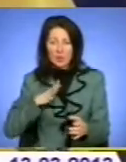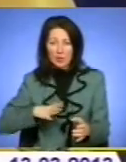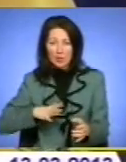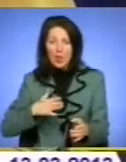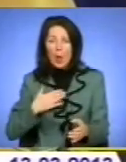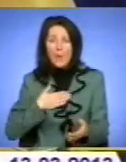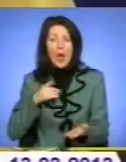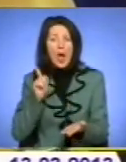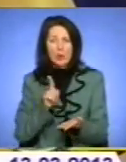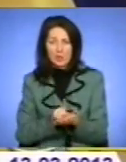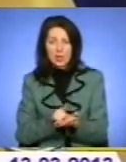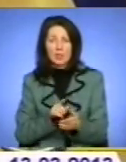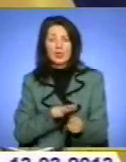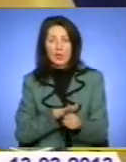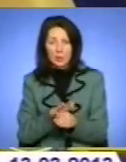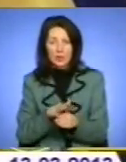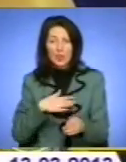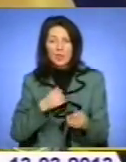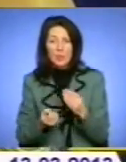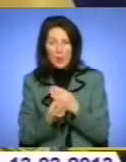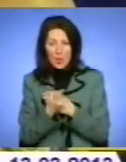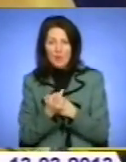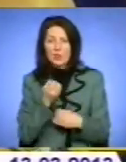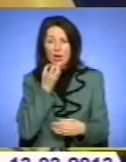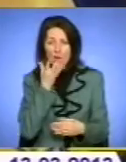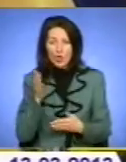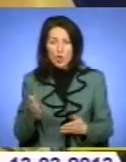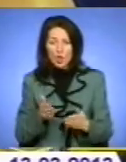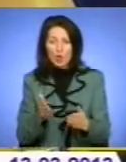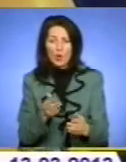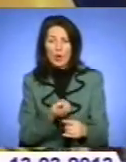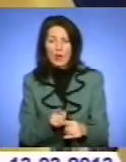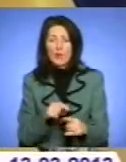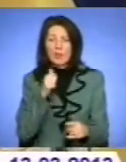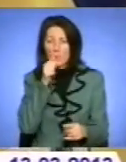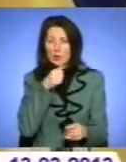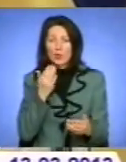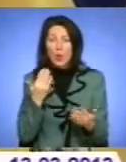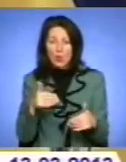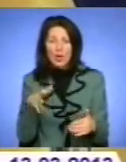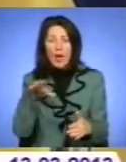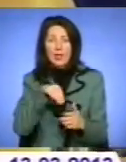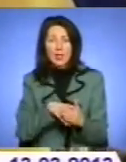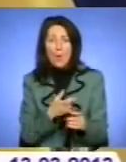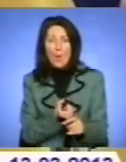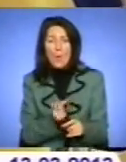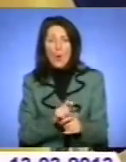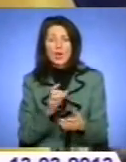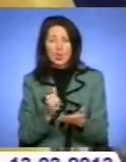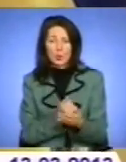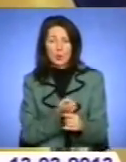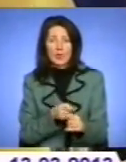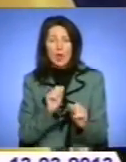хорошие дороги. Уже в этом году правительство закладывает значительно больше ресурса, которые можно направить и на ямочный ремонт, и